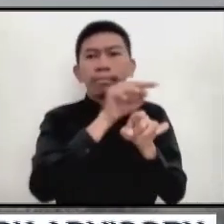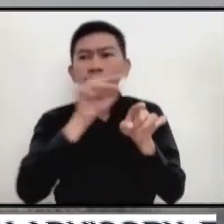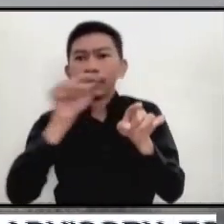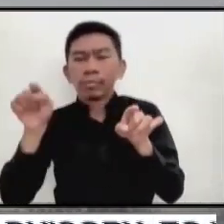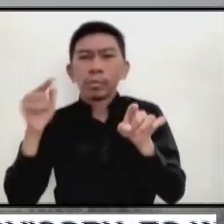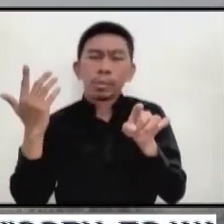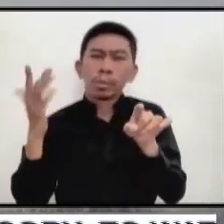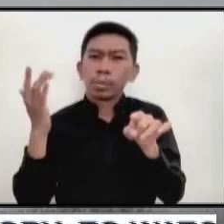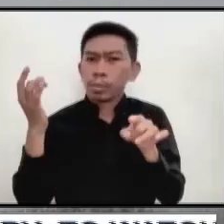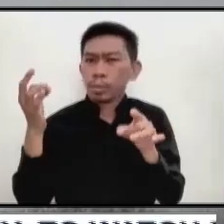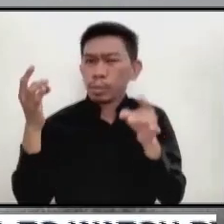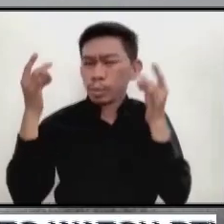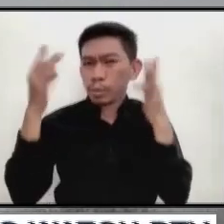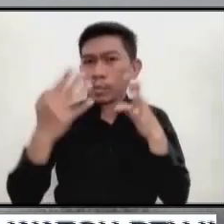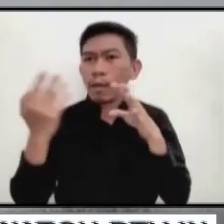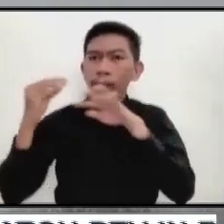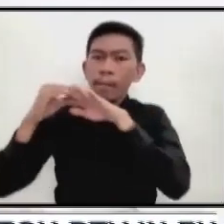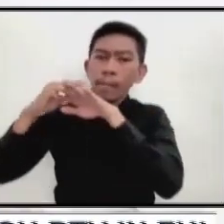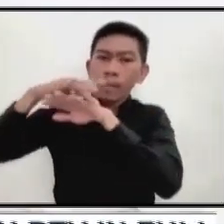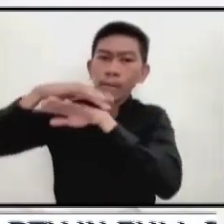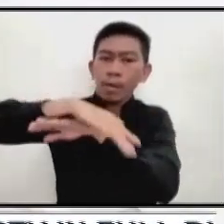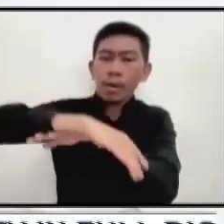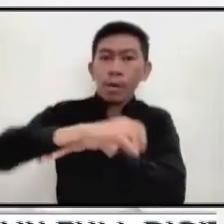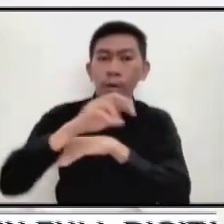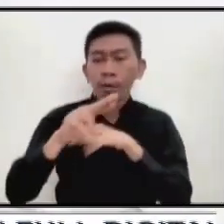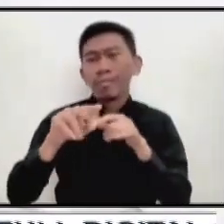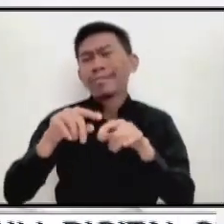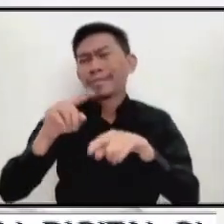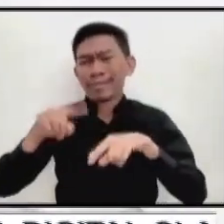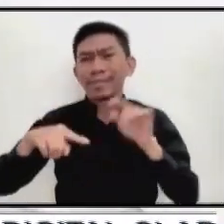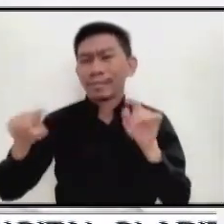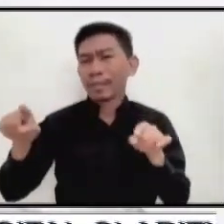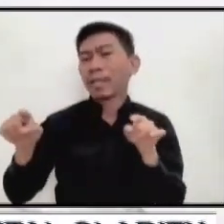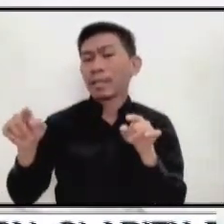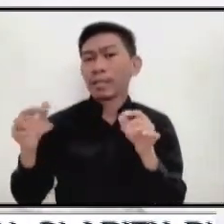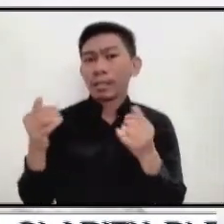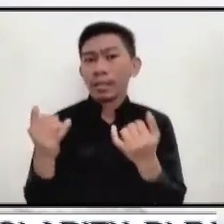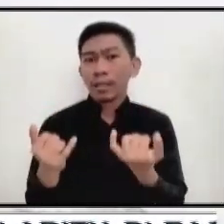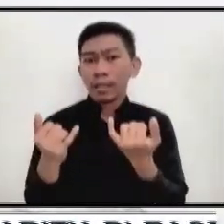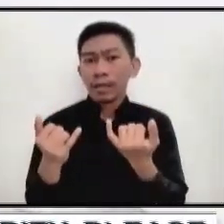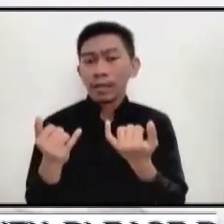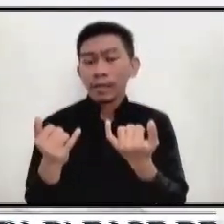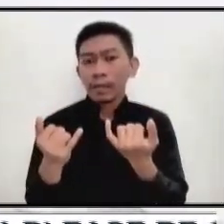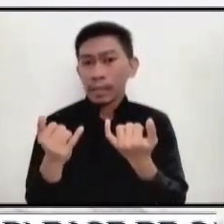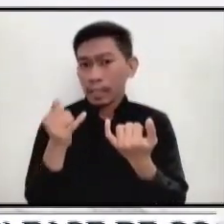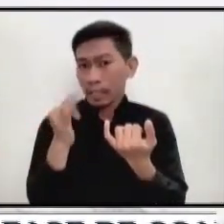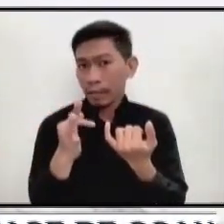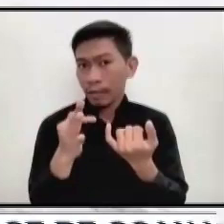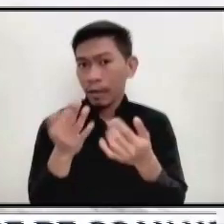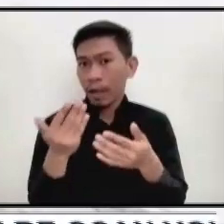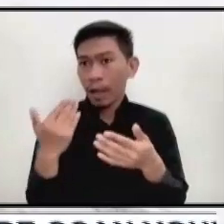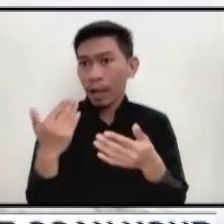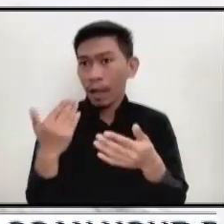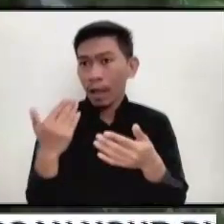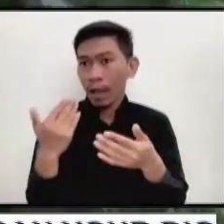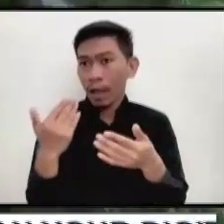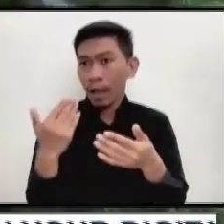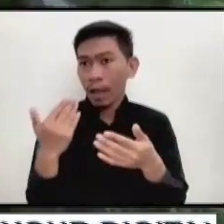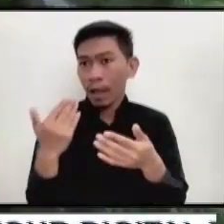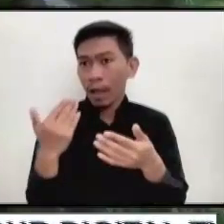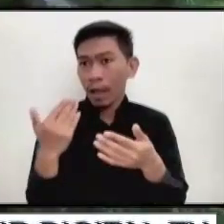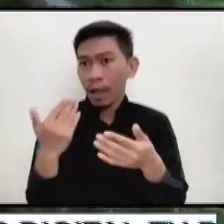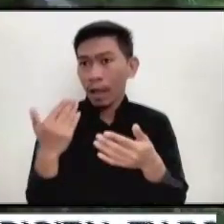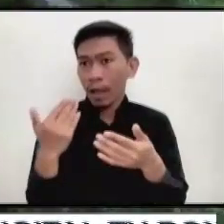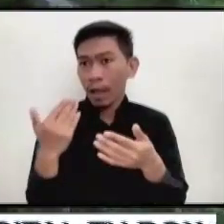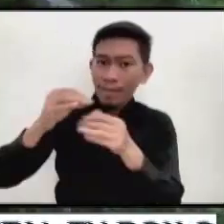saka yung mga bridges din namin. So para po pag may mga landslide na nangyayari ay nare-respondihan